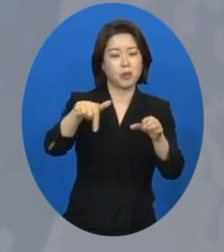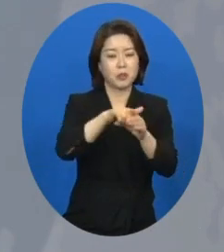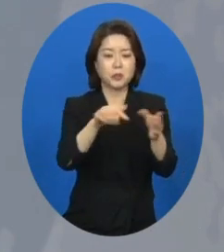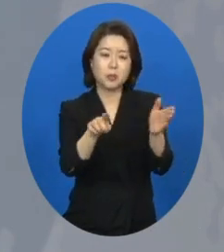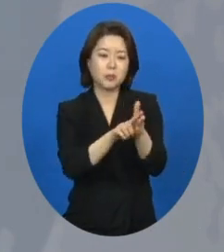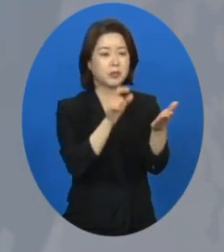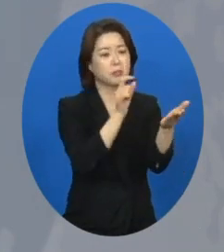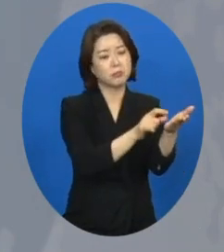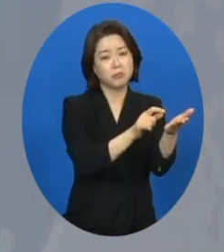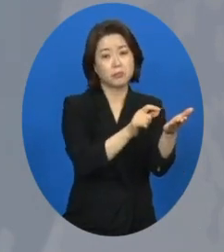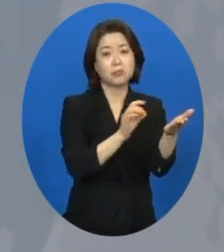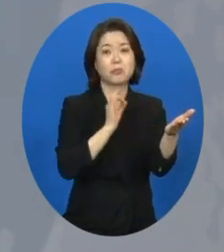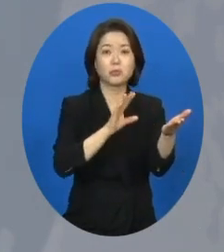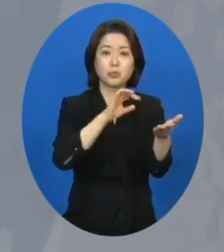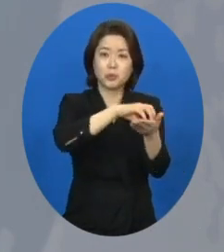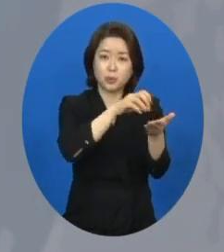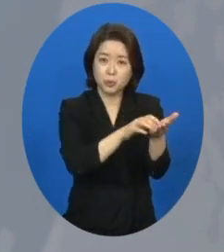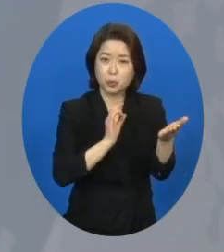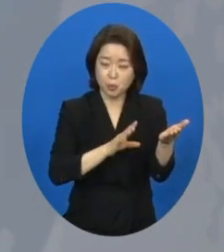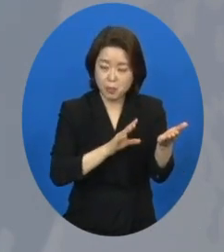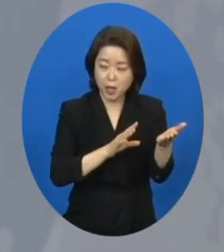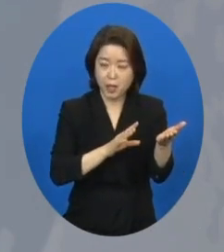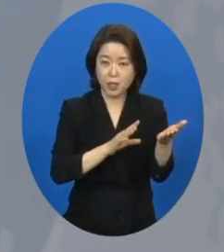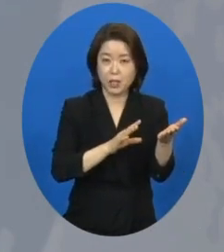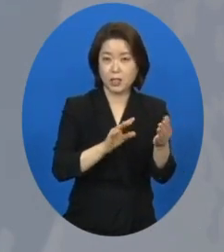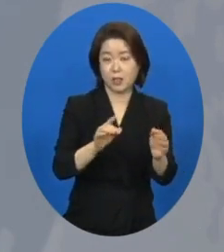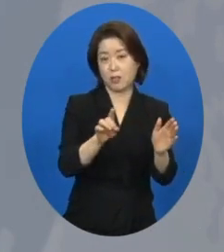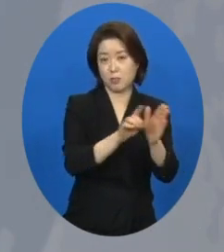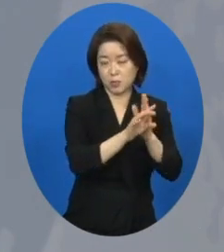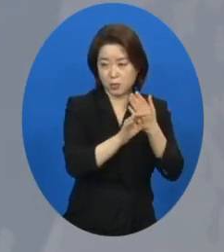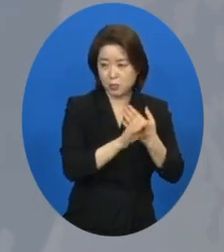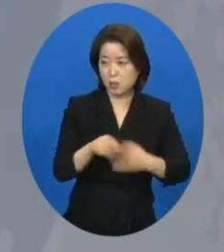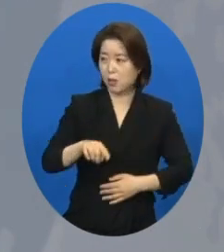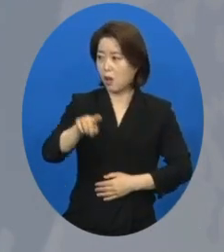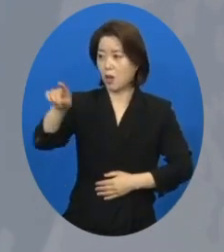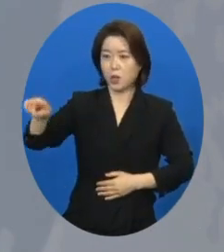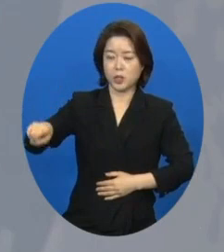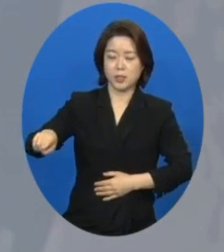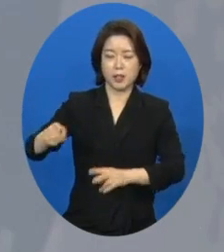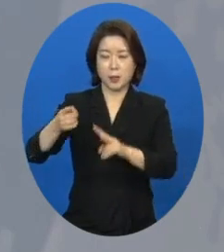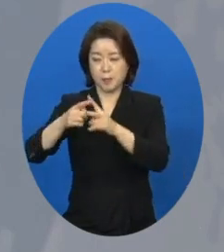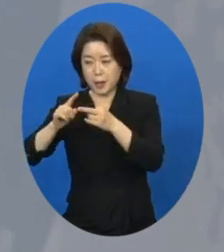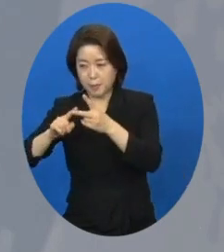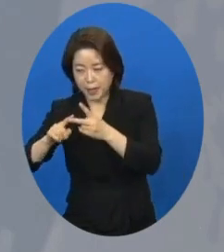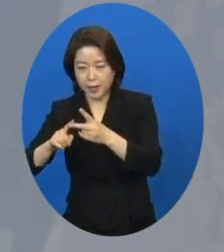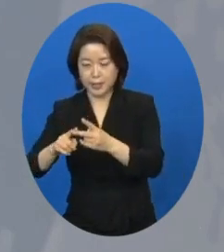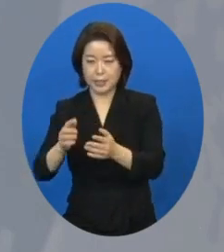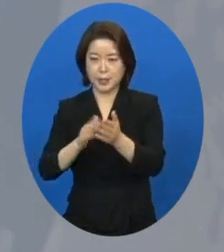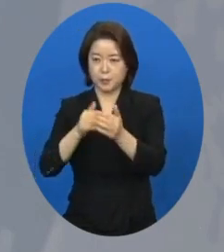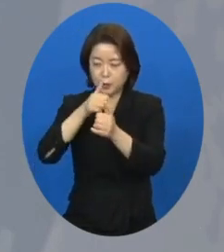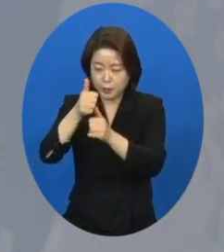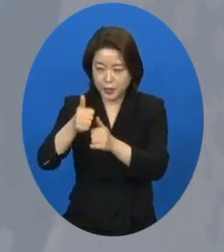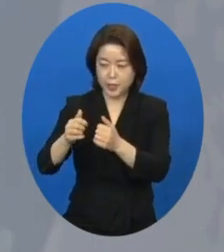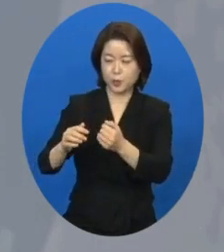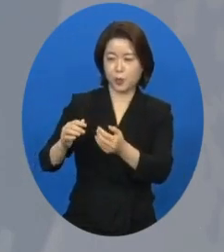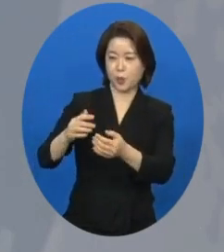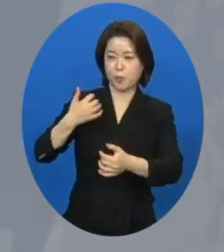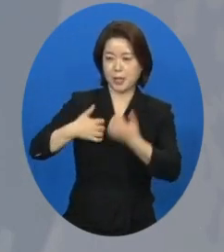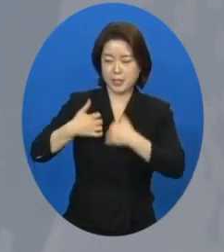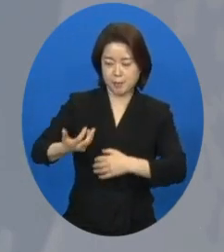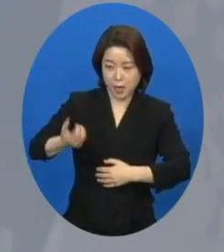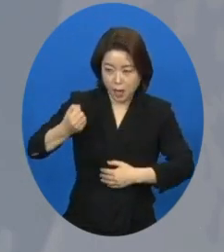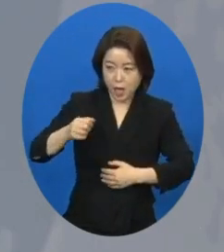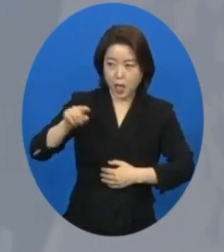정도쯤의 신앙생활로는 이건 이해가 안 되는 거예요. 은밀한 죄를 이기고 감출 수 없는 기쁨이